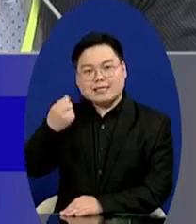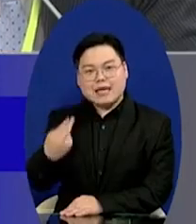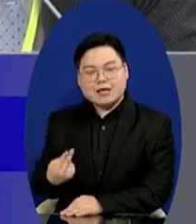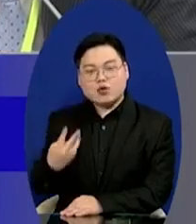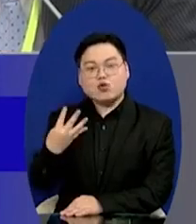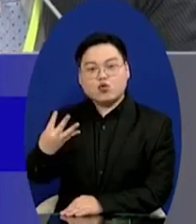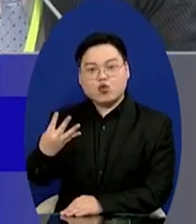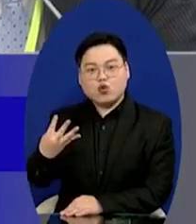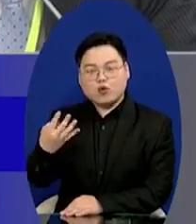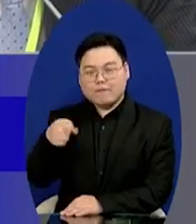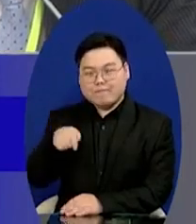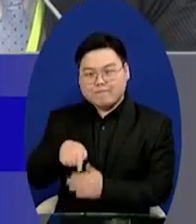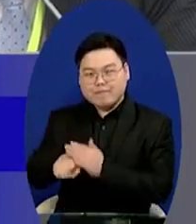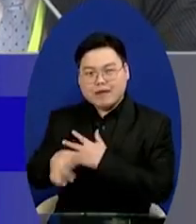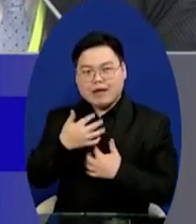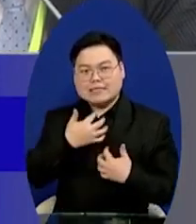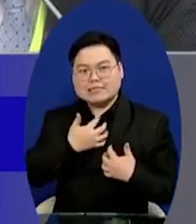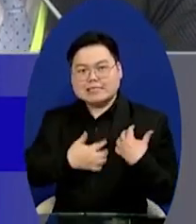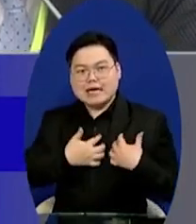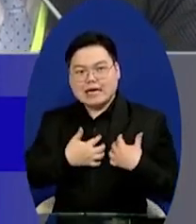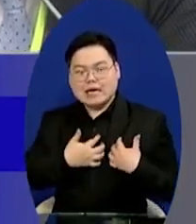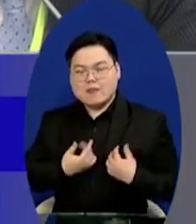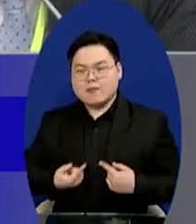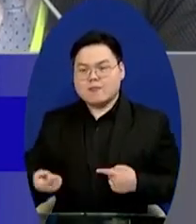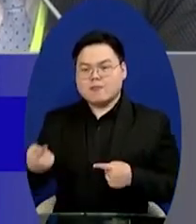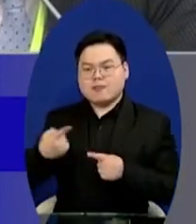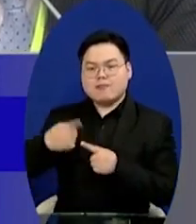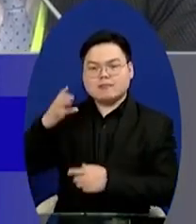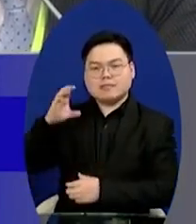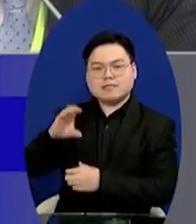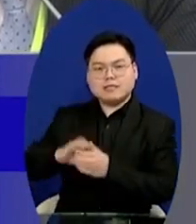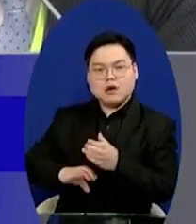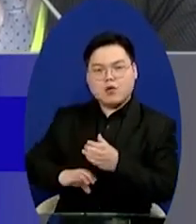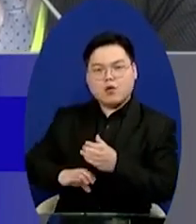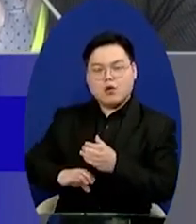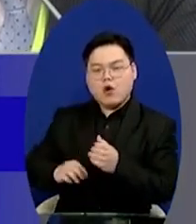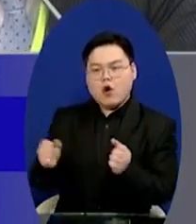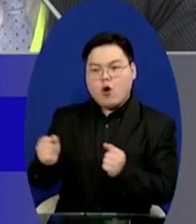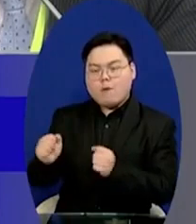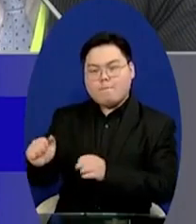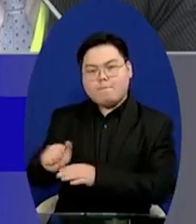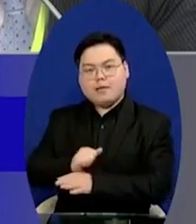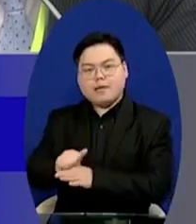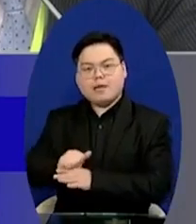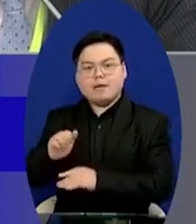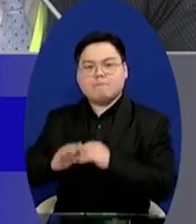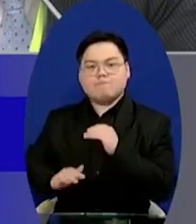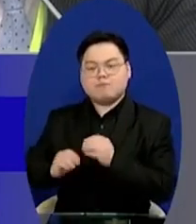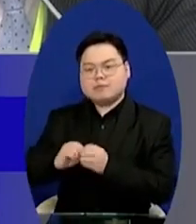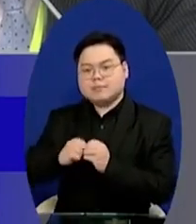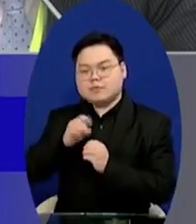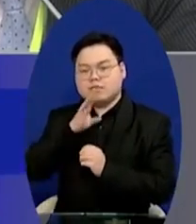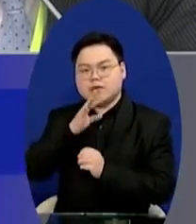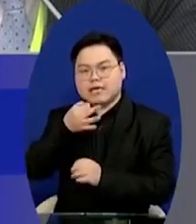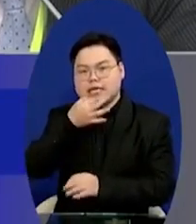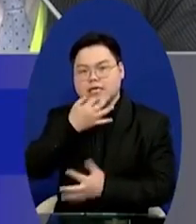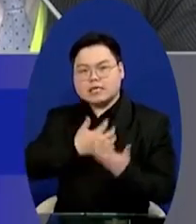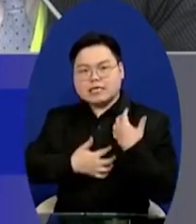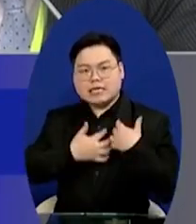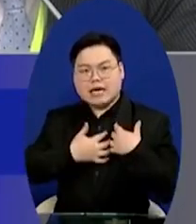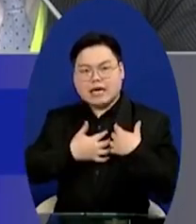дээр яаралтай одоо нэмэлт санхүүжилт хийж өвлийн бэлтгэлийг хангах гэсэн